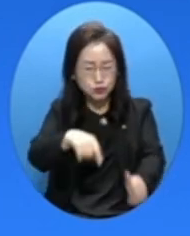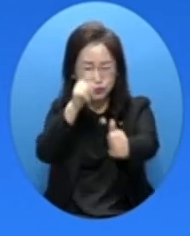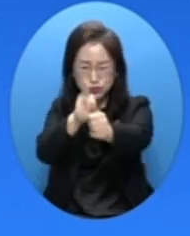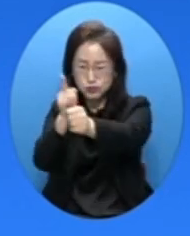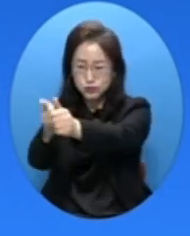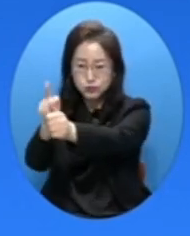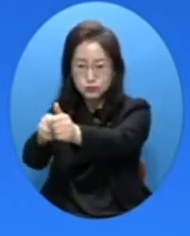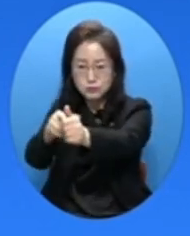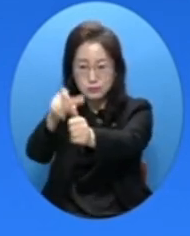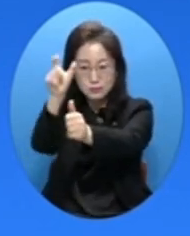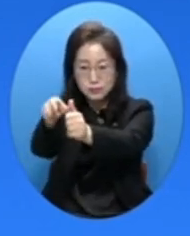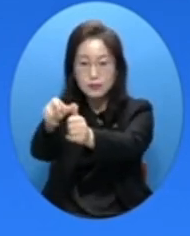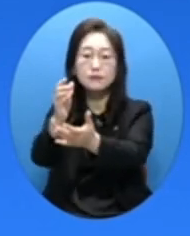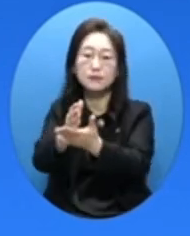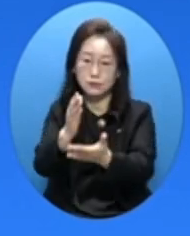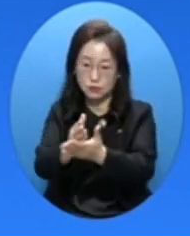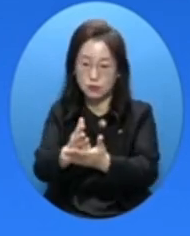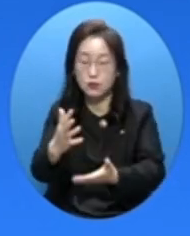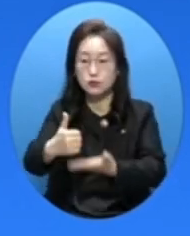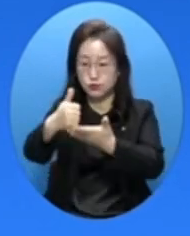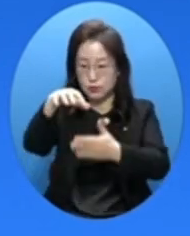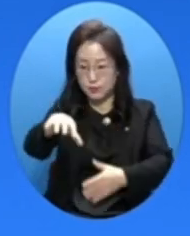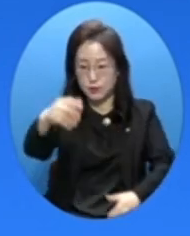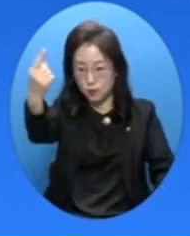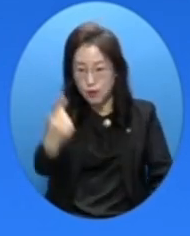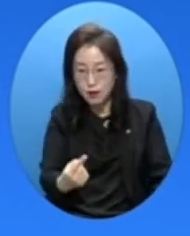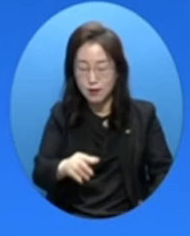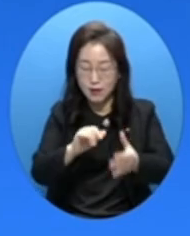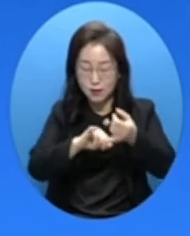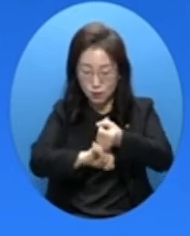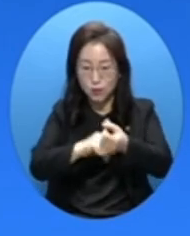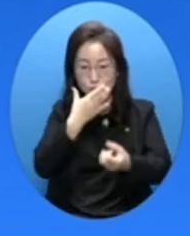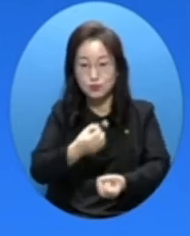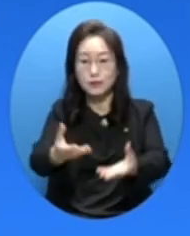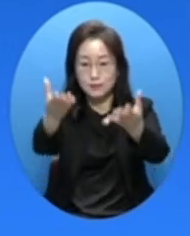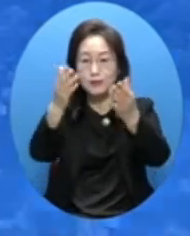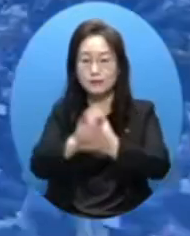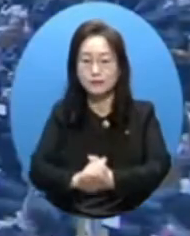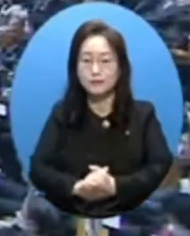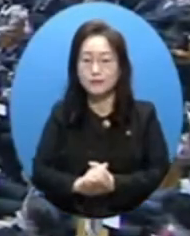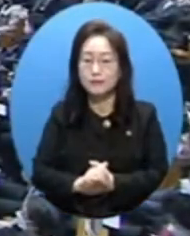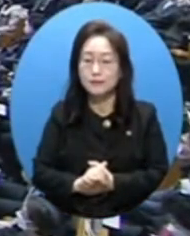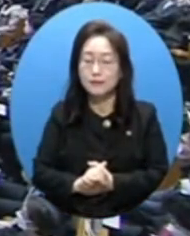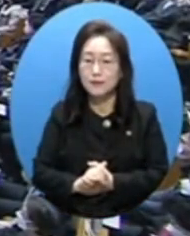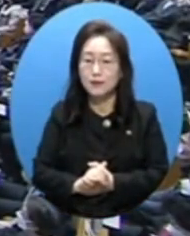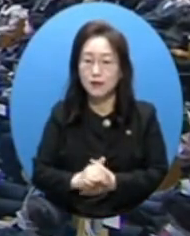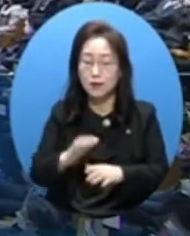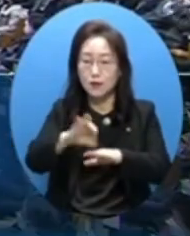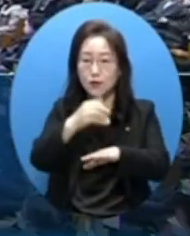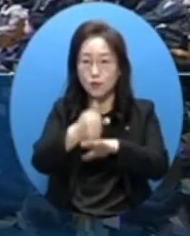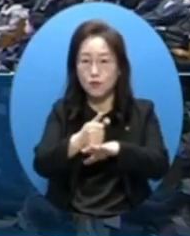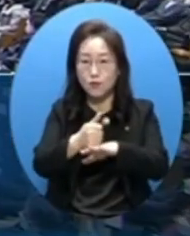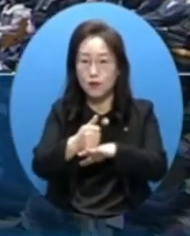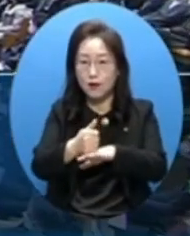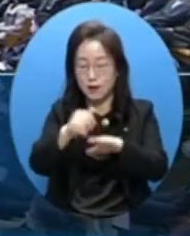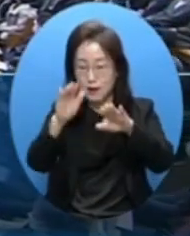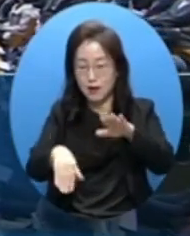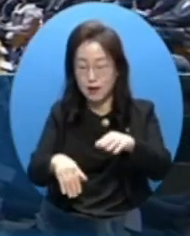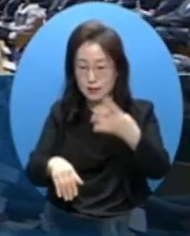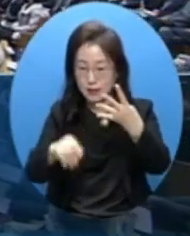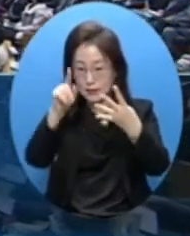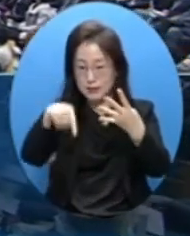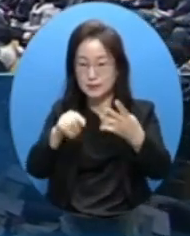말고 주님 앞에 나오는 여러분 모두 되기를 주님으로 축원합니다. 열왕기하 4장 1절을 말씀합니다.